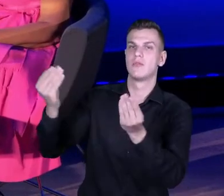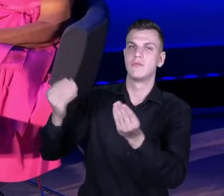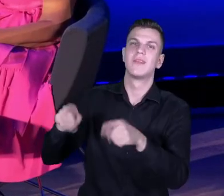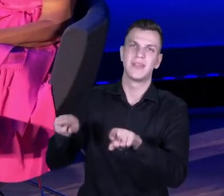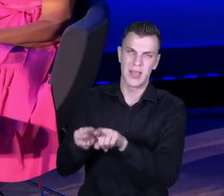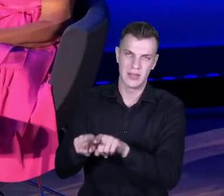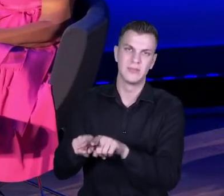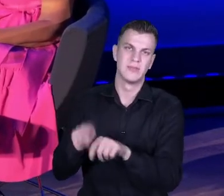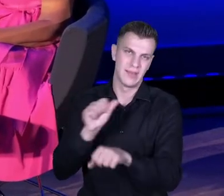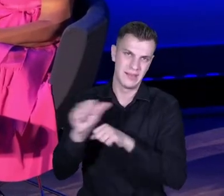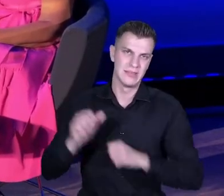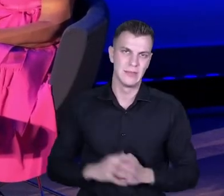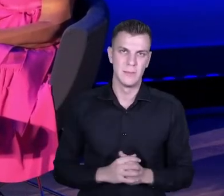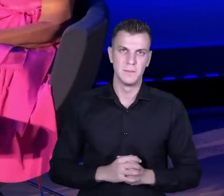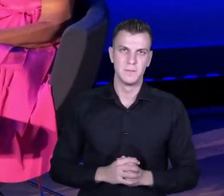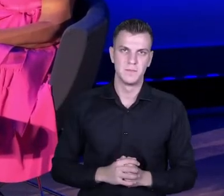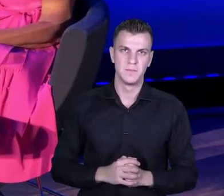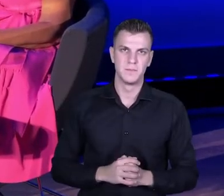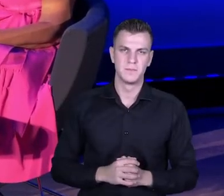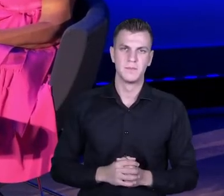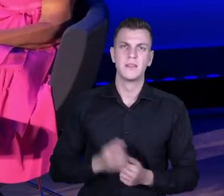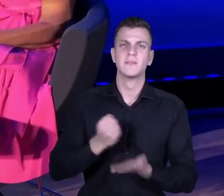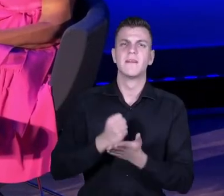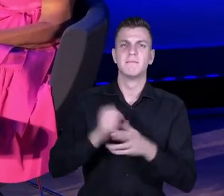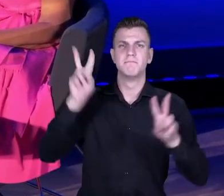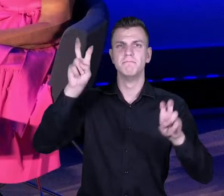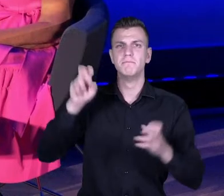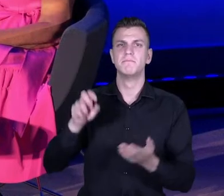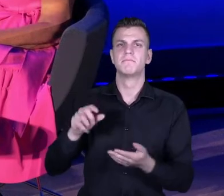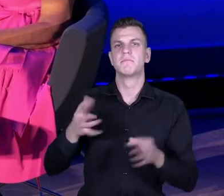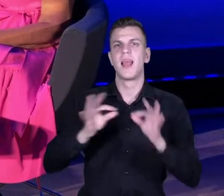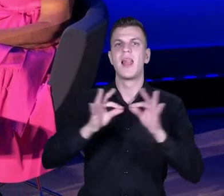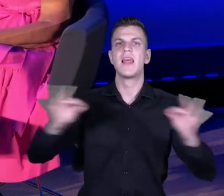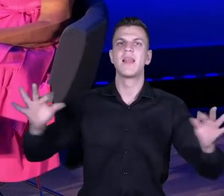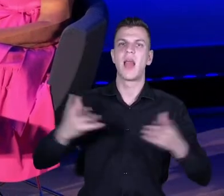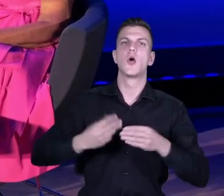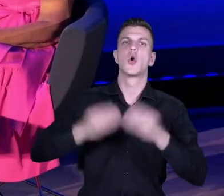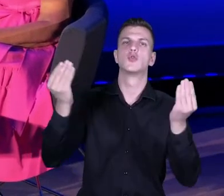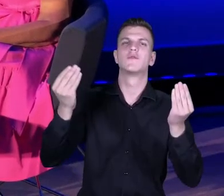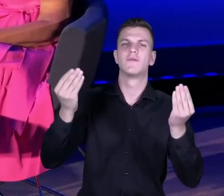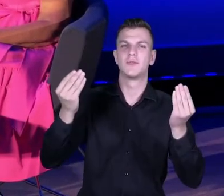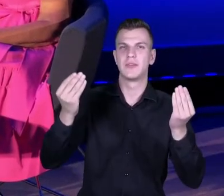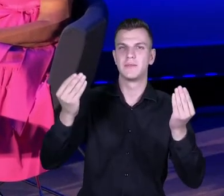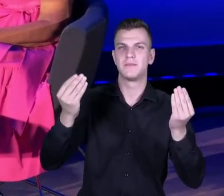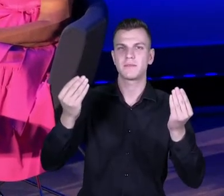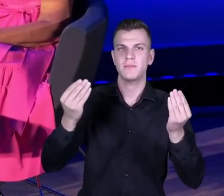nauczyciela przede wszystkim. Jeśli chodzi o te linie rozwoju, to jest właśnie ten pierwszy krok Lukasa i Spencer, o którym to